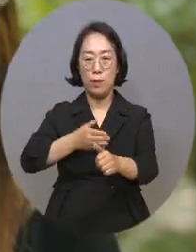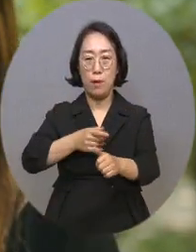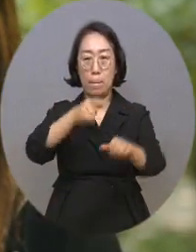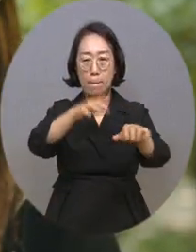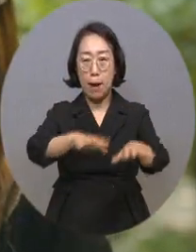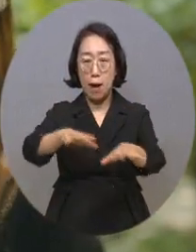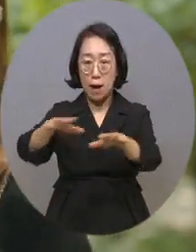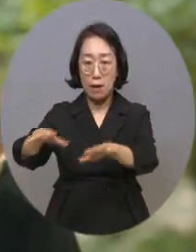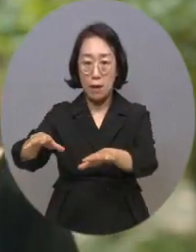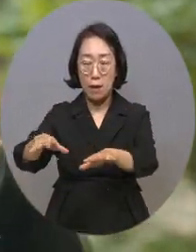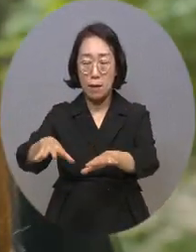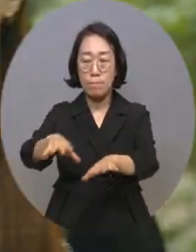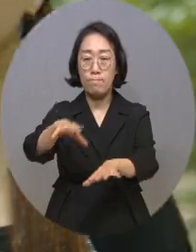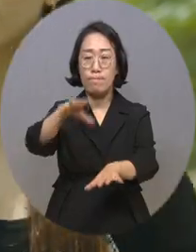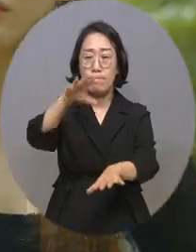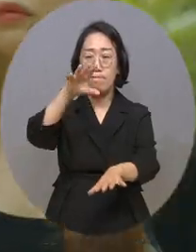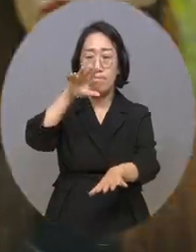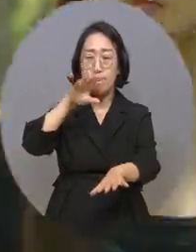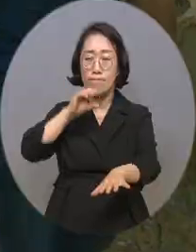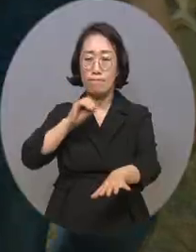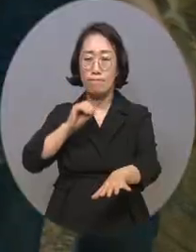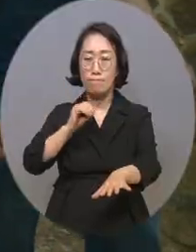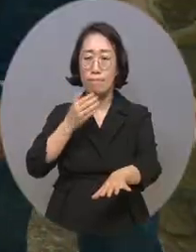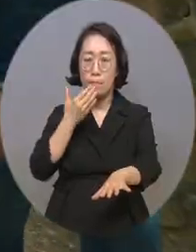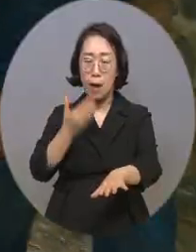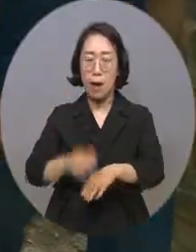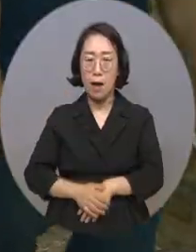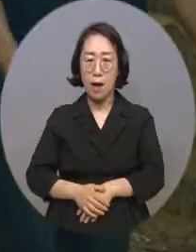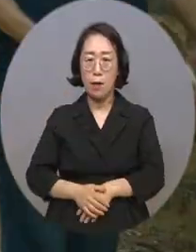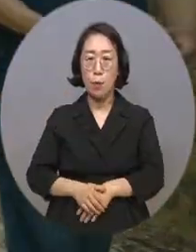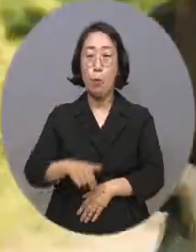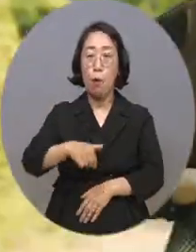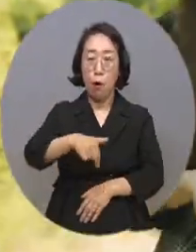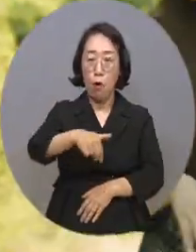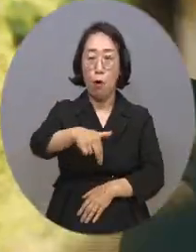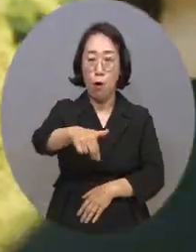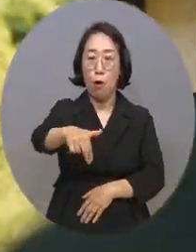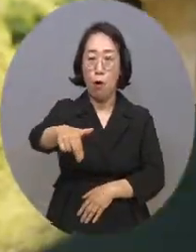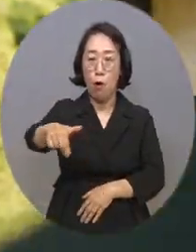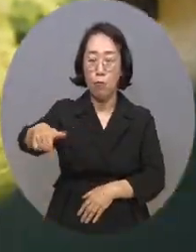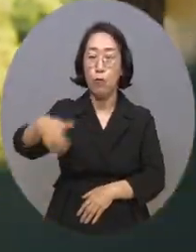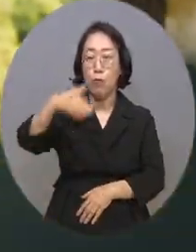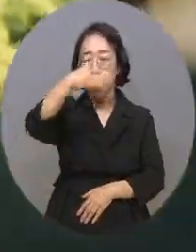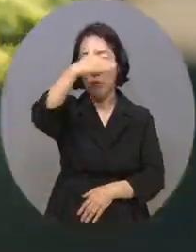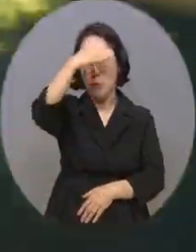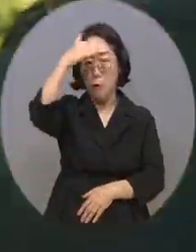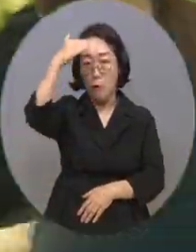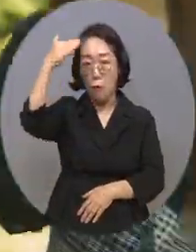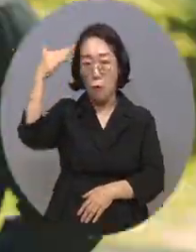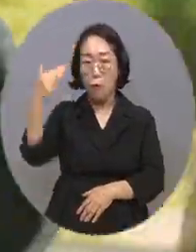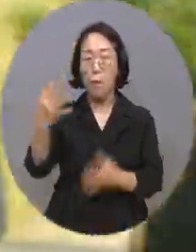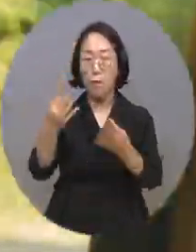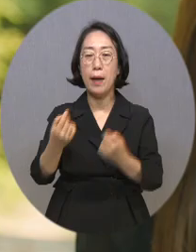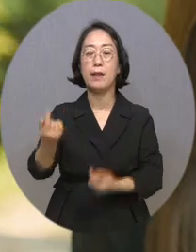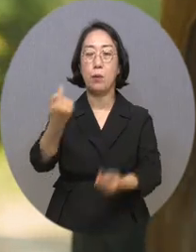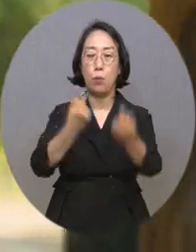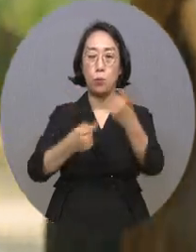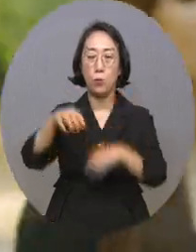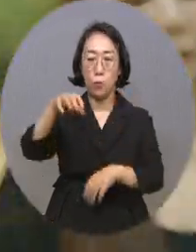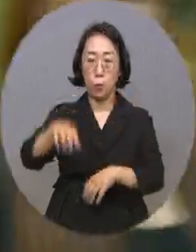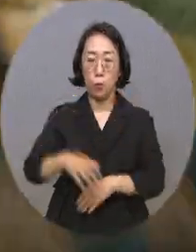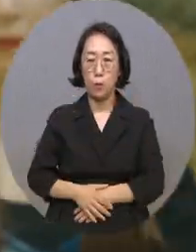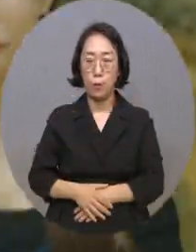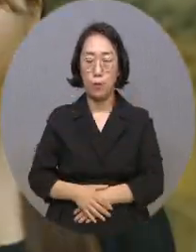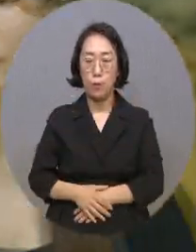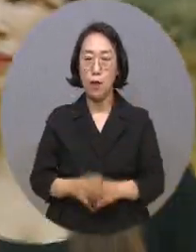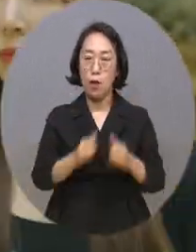나요. 너무 오, 진짜네요? 바다 냄새가 나요, 여기는. 산책도 할 겸, 구경도 할 겸 이렇게 많이 들어오세요. 역사적인